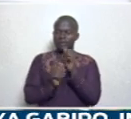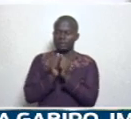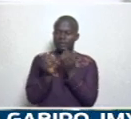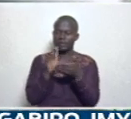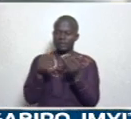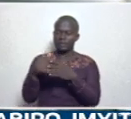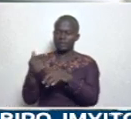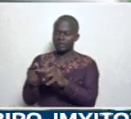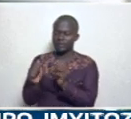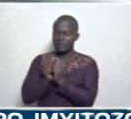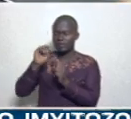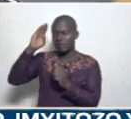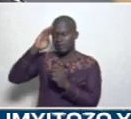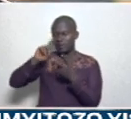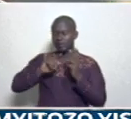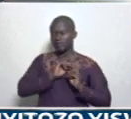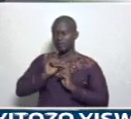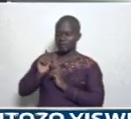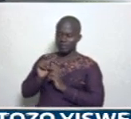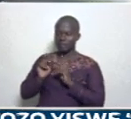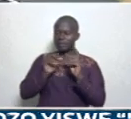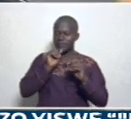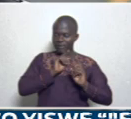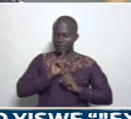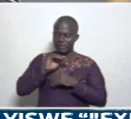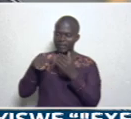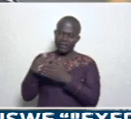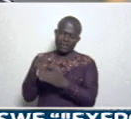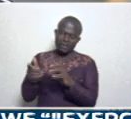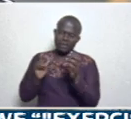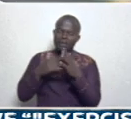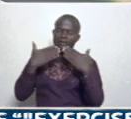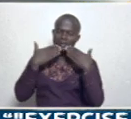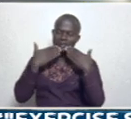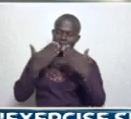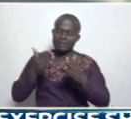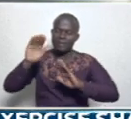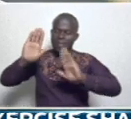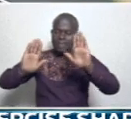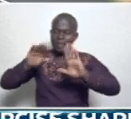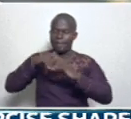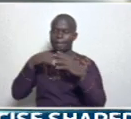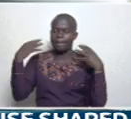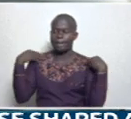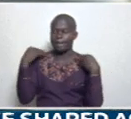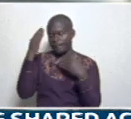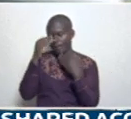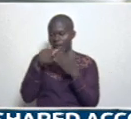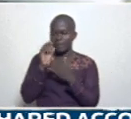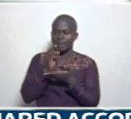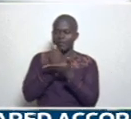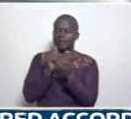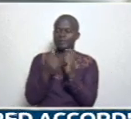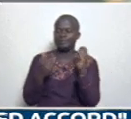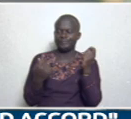zitandukanye, hagati ya polisi, ingabo n'abasivile. Kandi ndashaka gushimira abagize uruhare bose muri iyi myitozo, kuko bizafasha